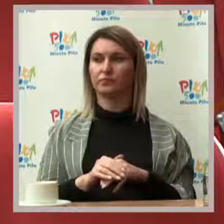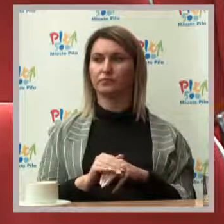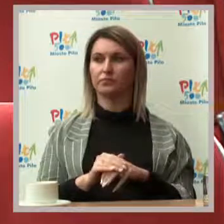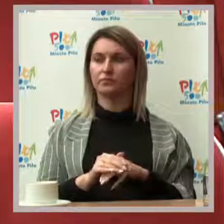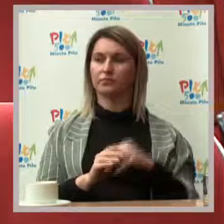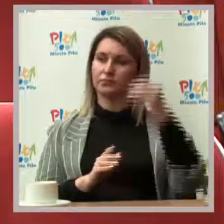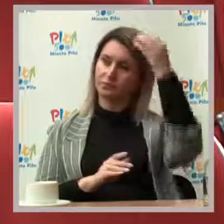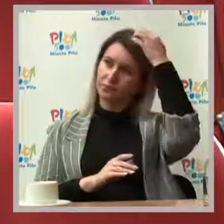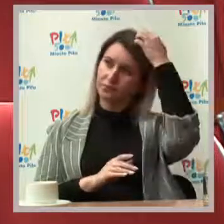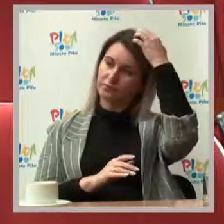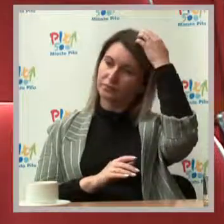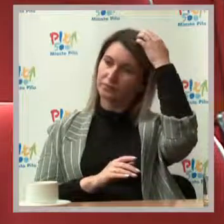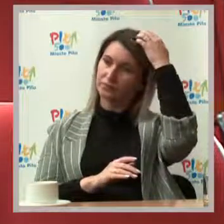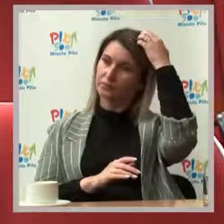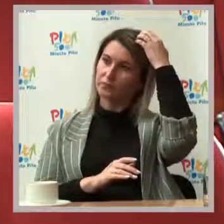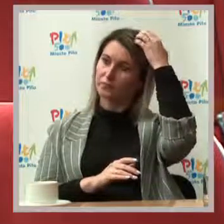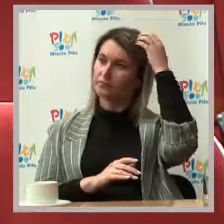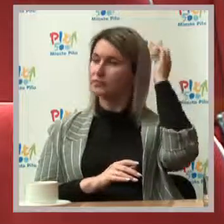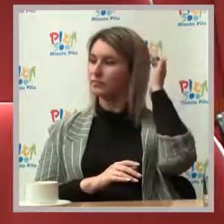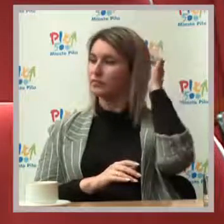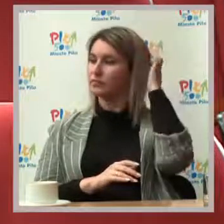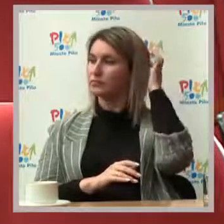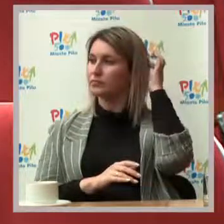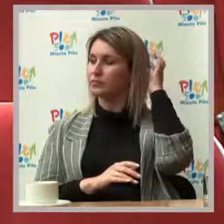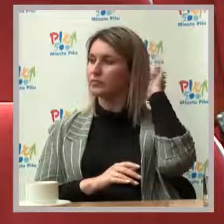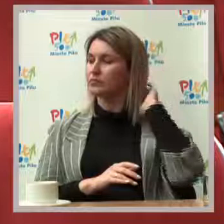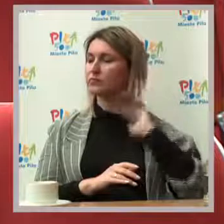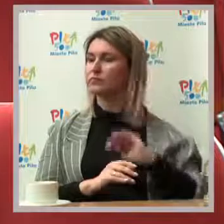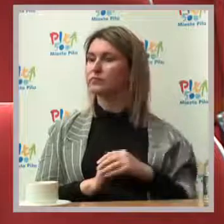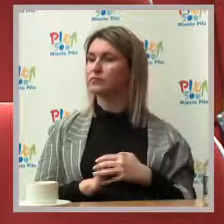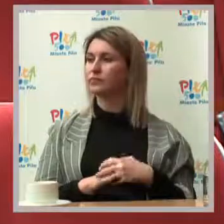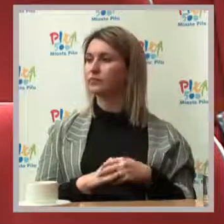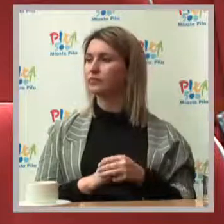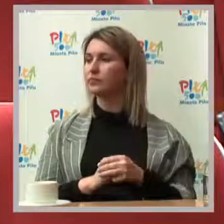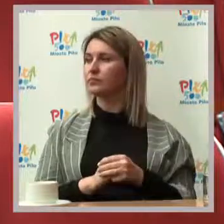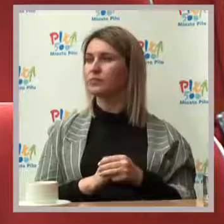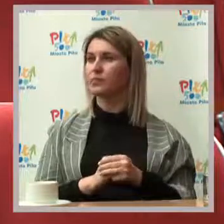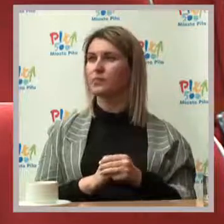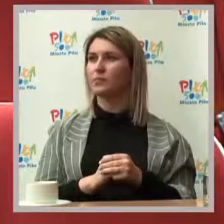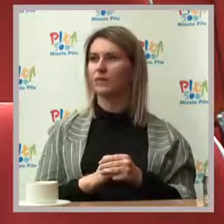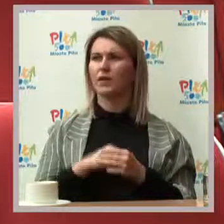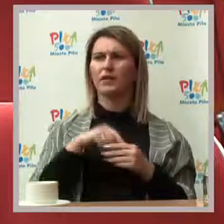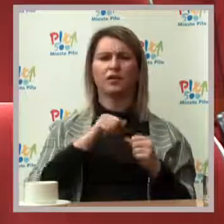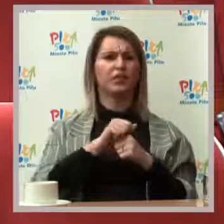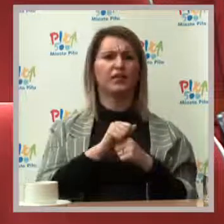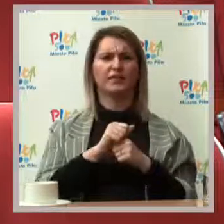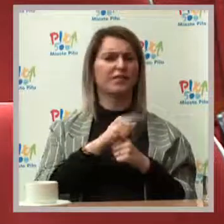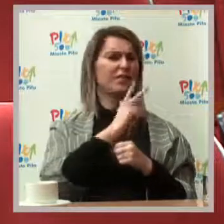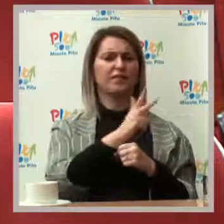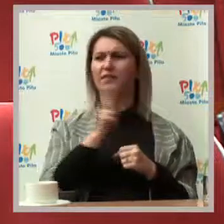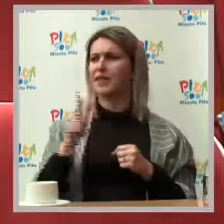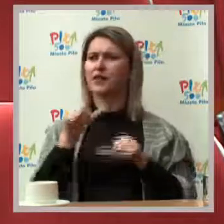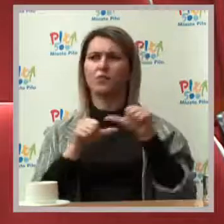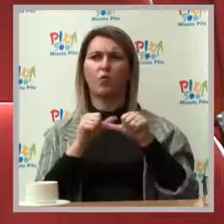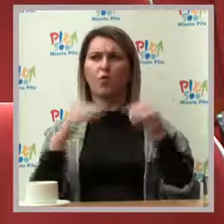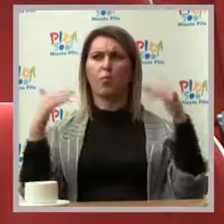Wartość dotacji i odpłatności, które stanowią już niewielką wartość w całości budżetu, to bardzo zbliżony poziom w każdym roku przez